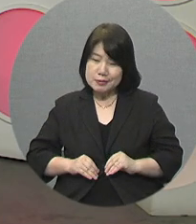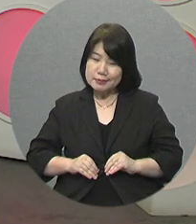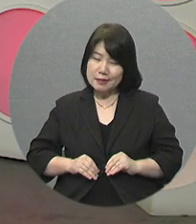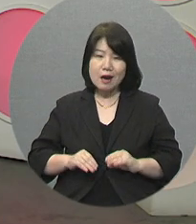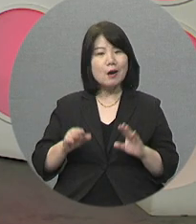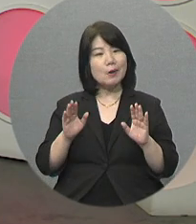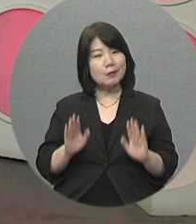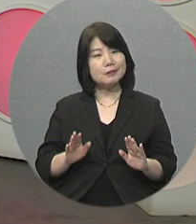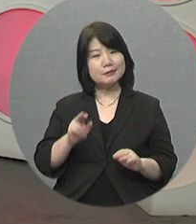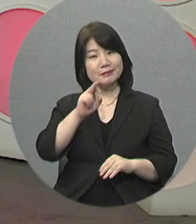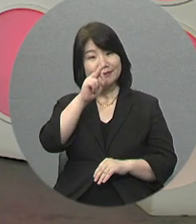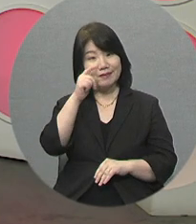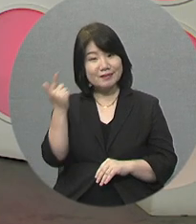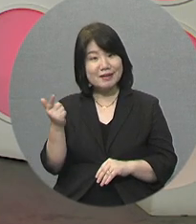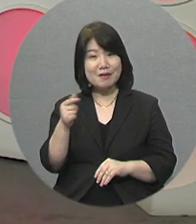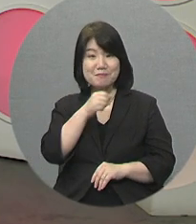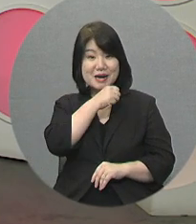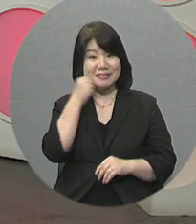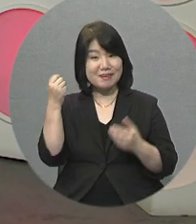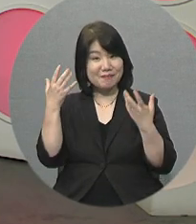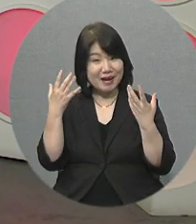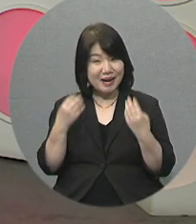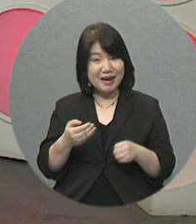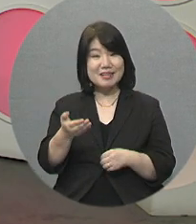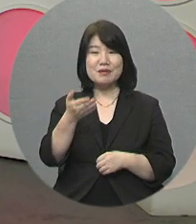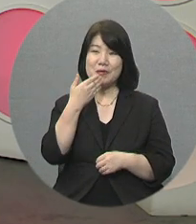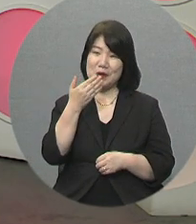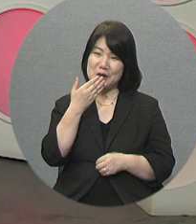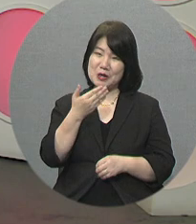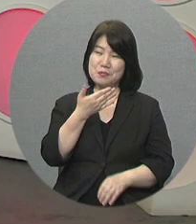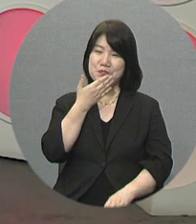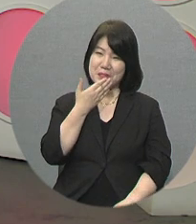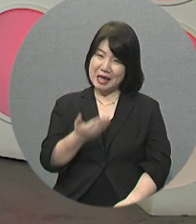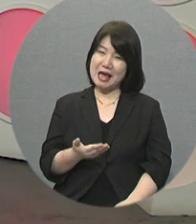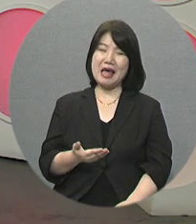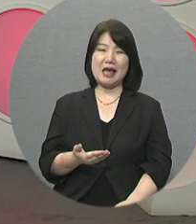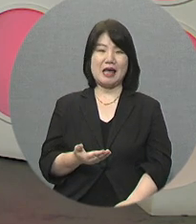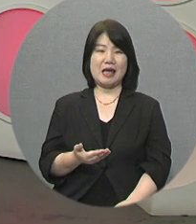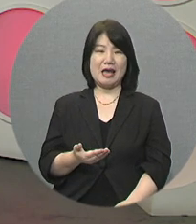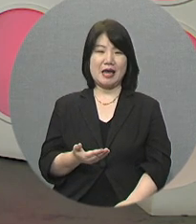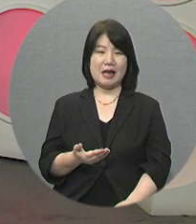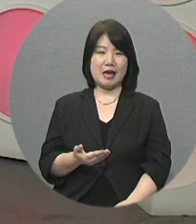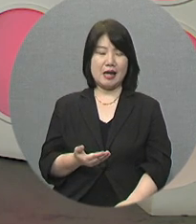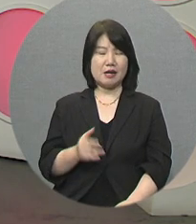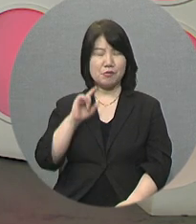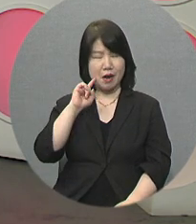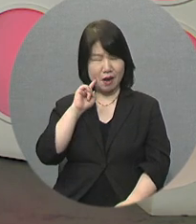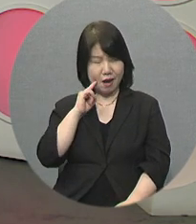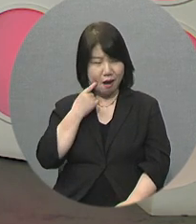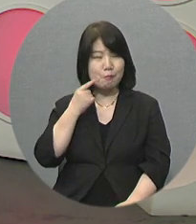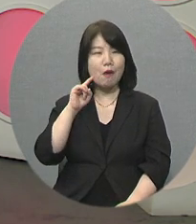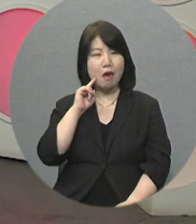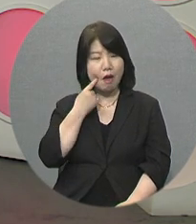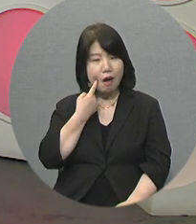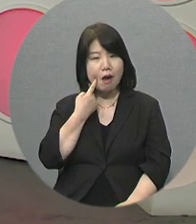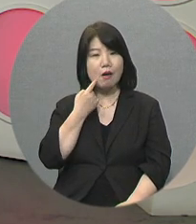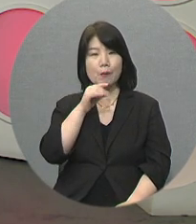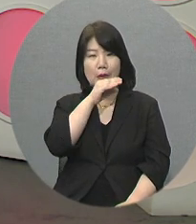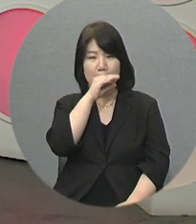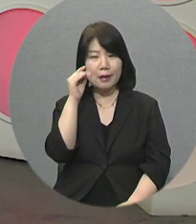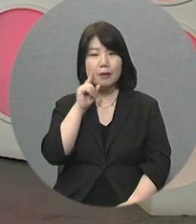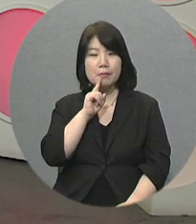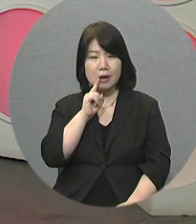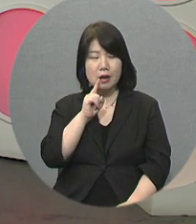굶었으니까, 어머, 저녁은 맛있는 걸 많이 먹을 수 있겠다. 이렇게 얘기하면 너무너무 예쁜 거. 그러게요. 예쁘고, 그